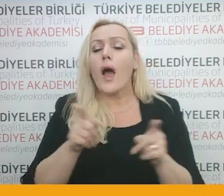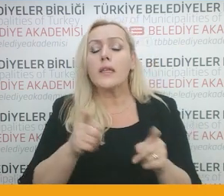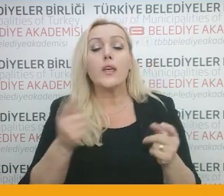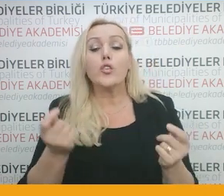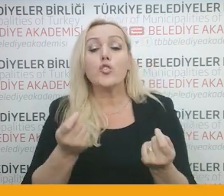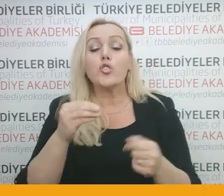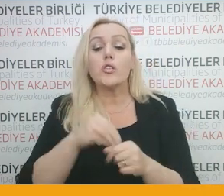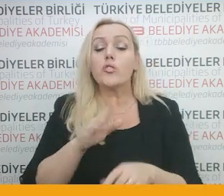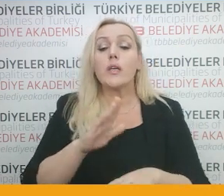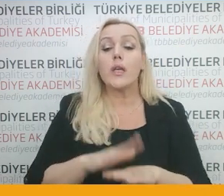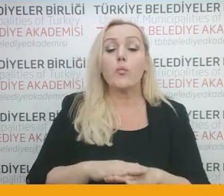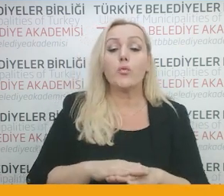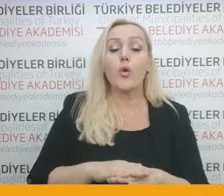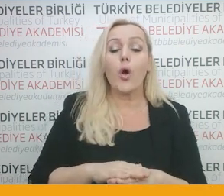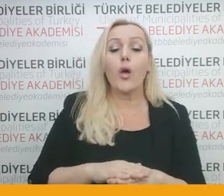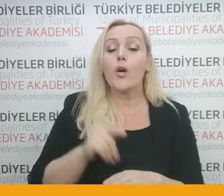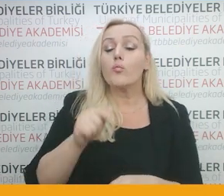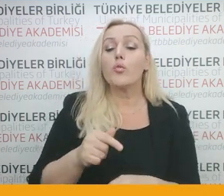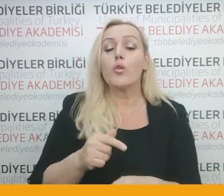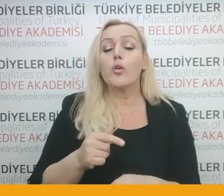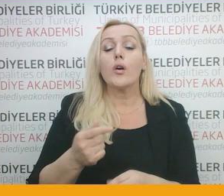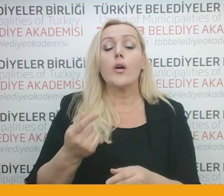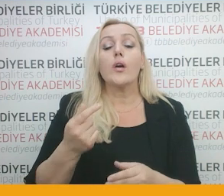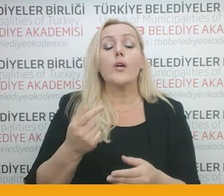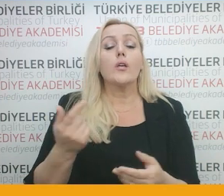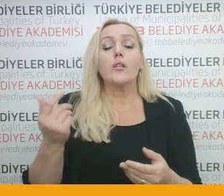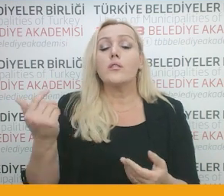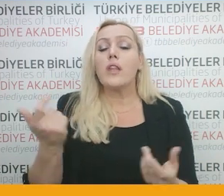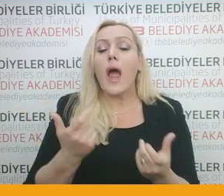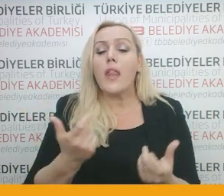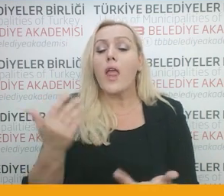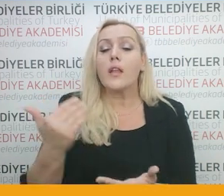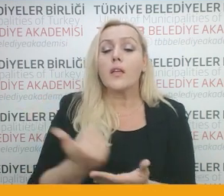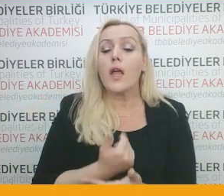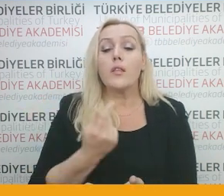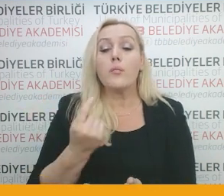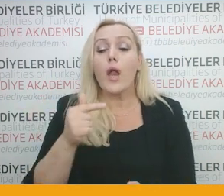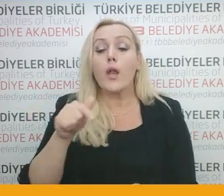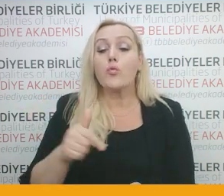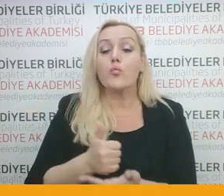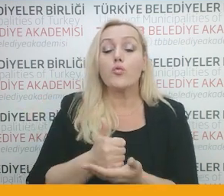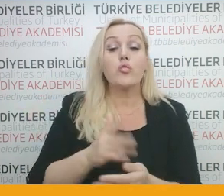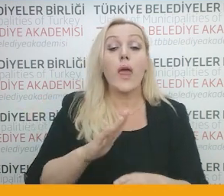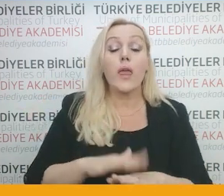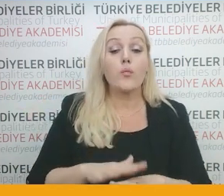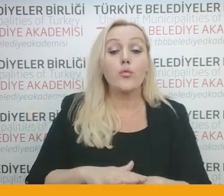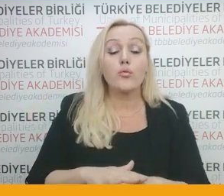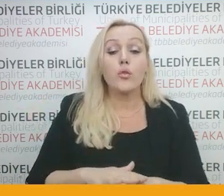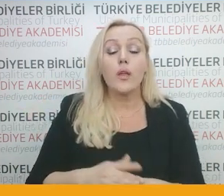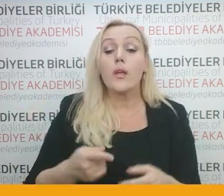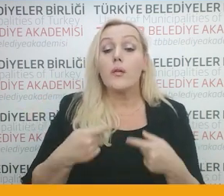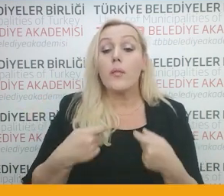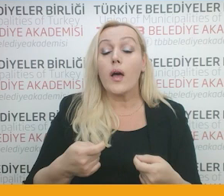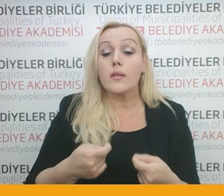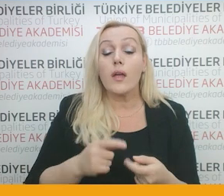yapılıyor? Üç hangi kaynaktan elde ettiğin bütçeyle bu işi yapıyorsun? Ve hangi gider